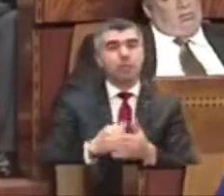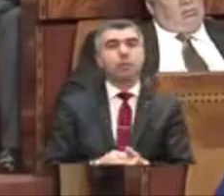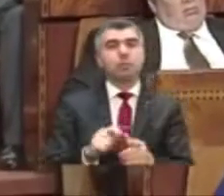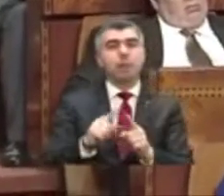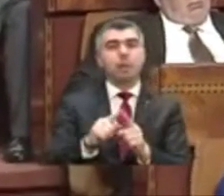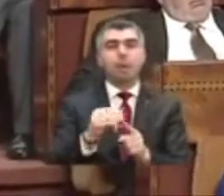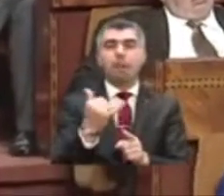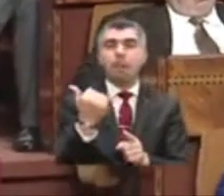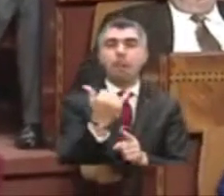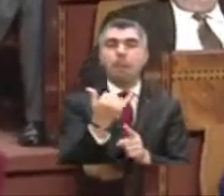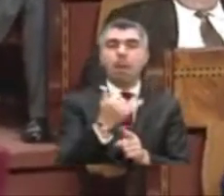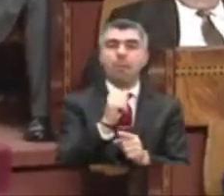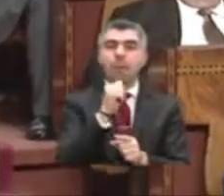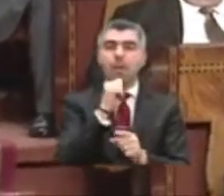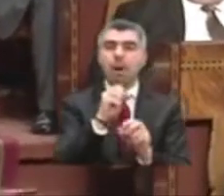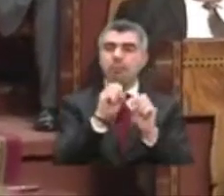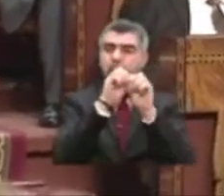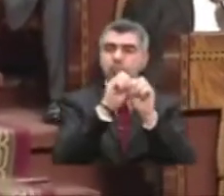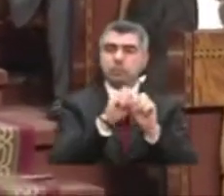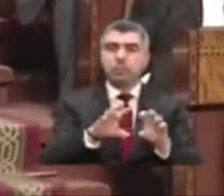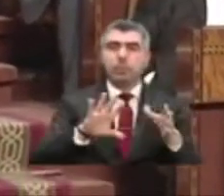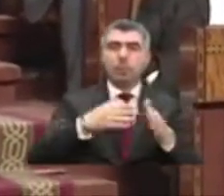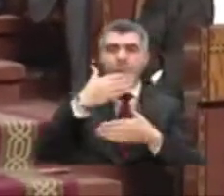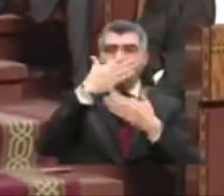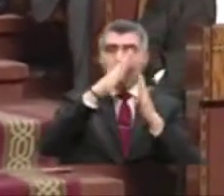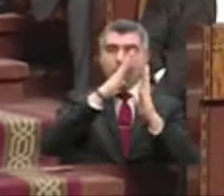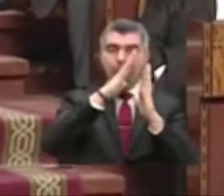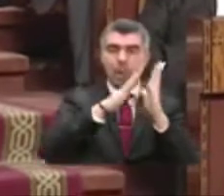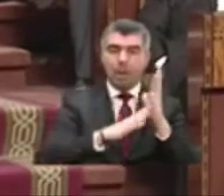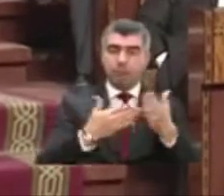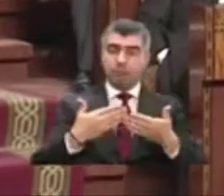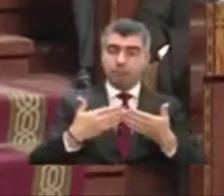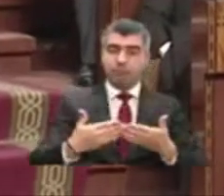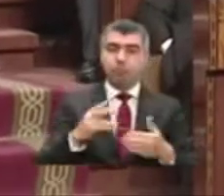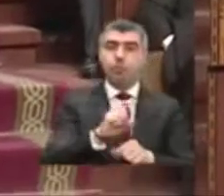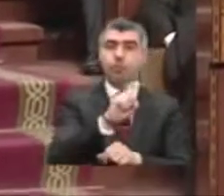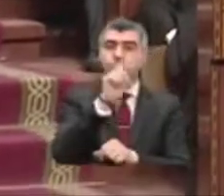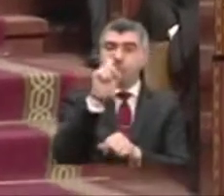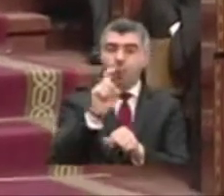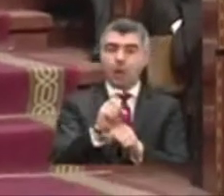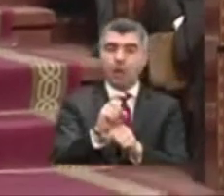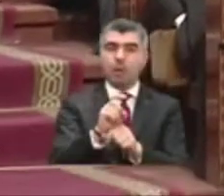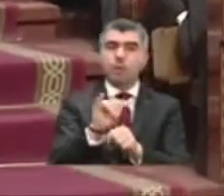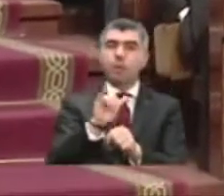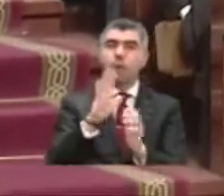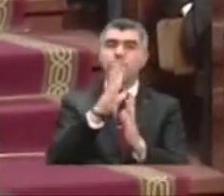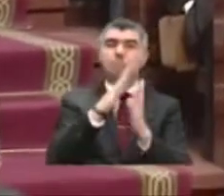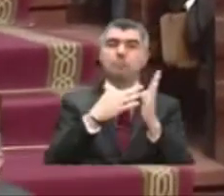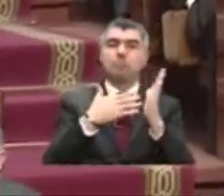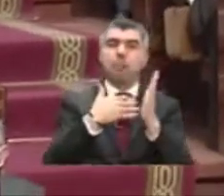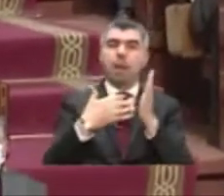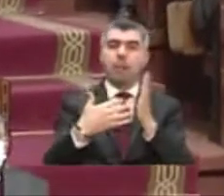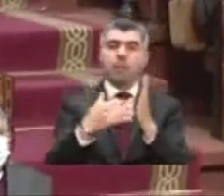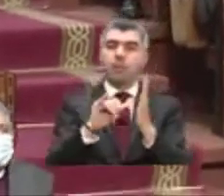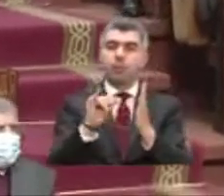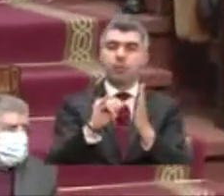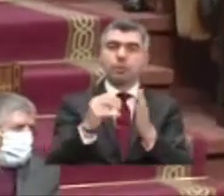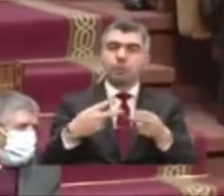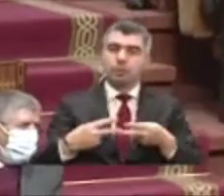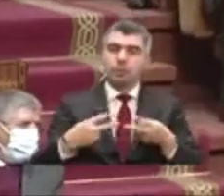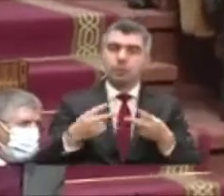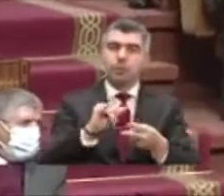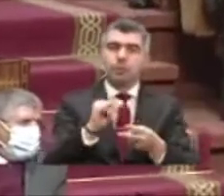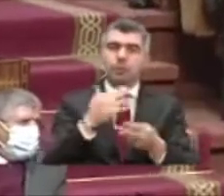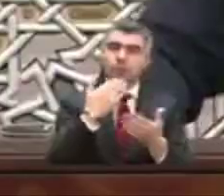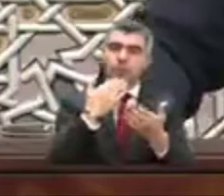الأمن المائي لبلادنا. لذلك نسألكم سيد الوزير عن هذا البرنامج الوطني وأين وصل في التنزيل. وشكرا